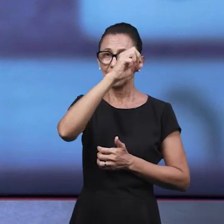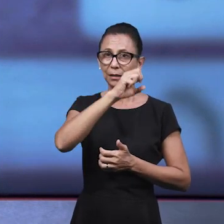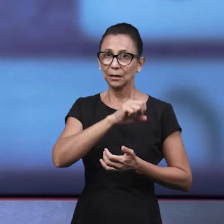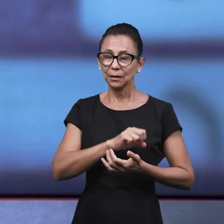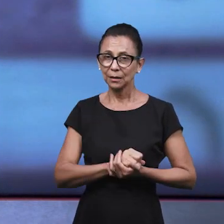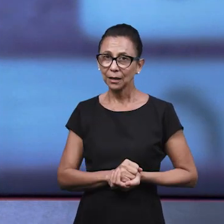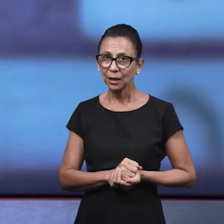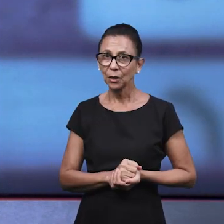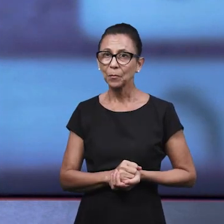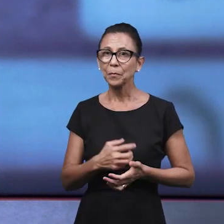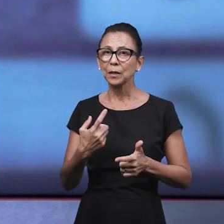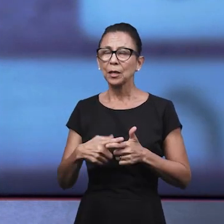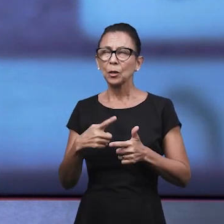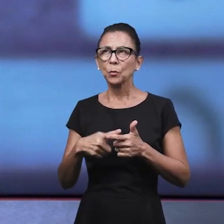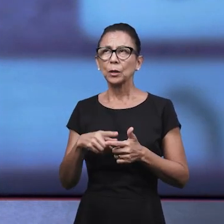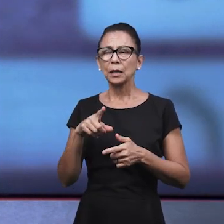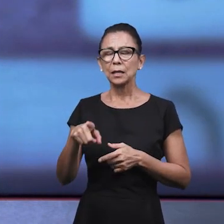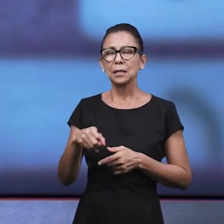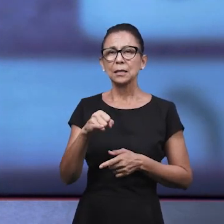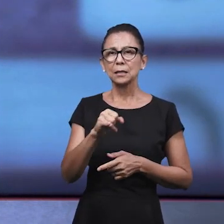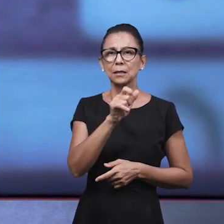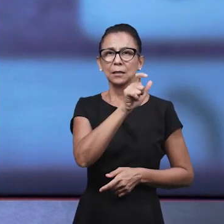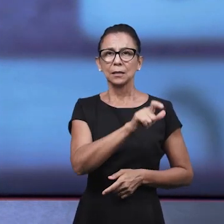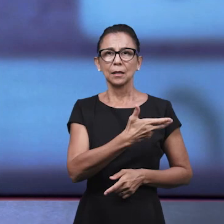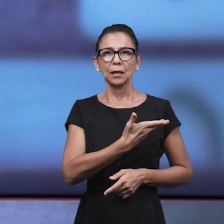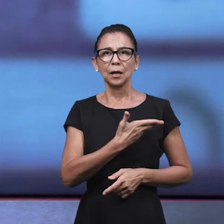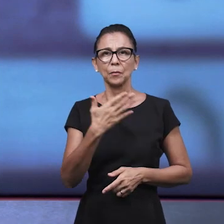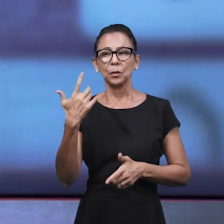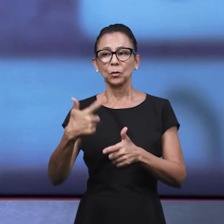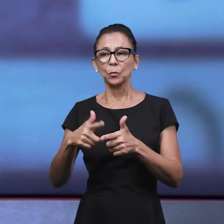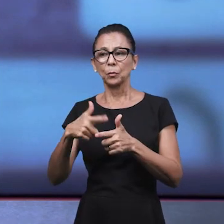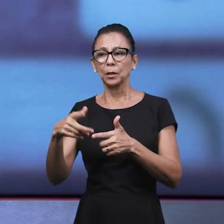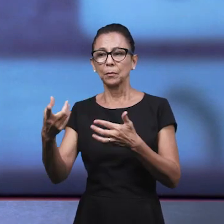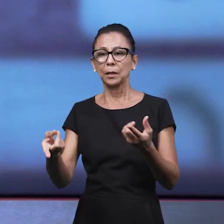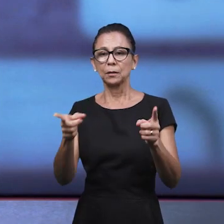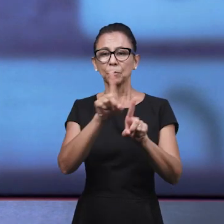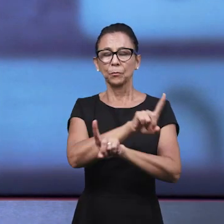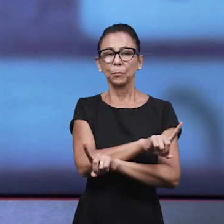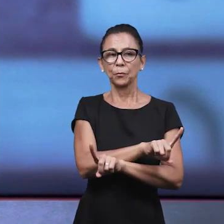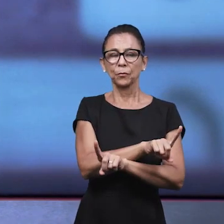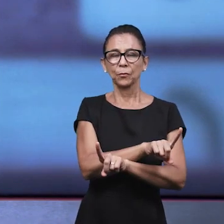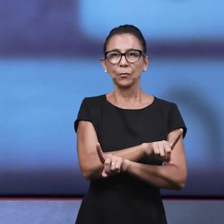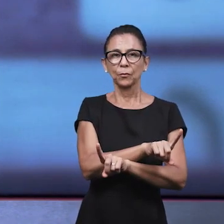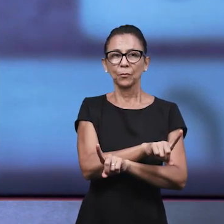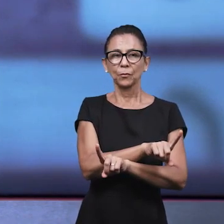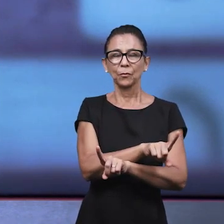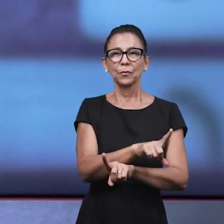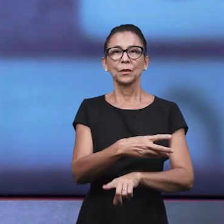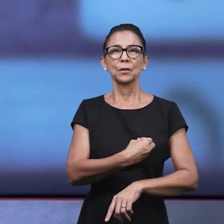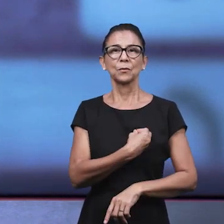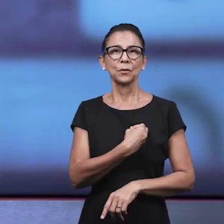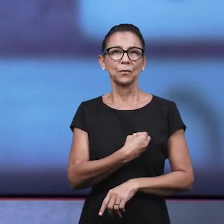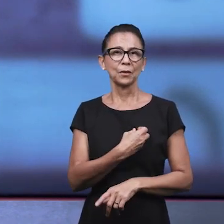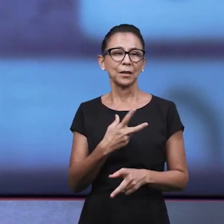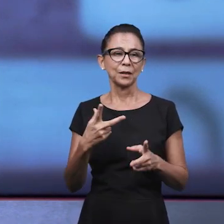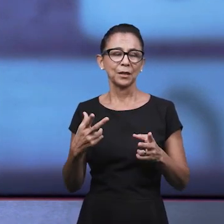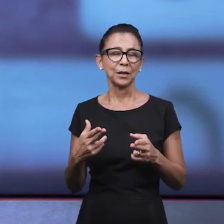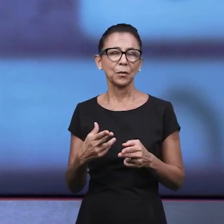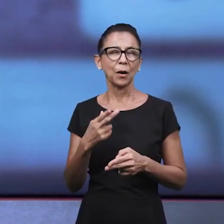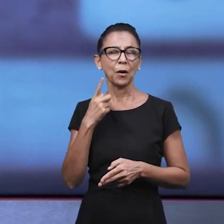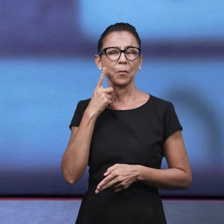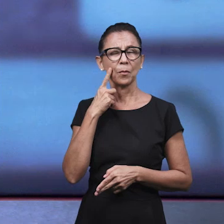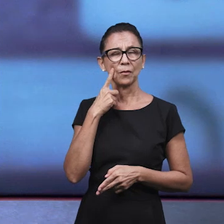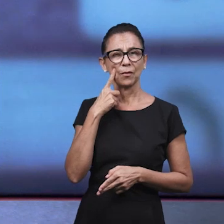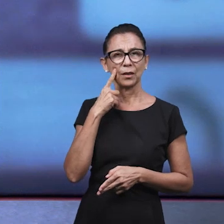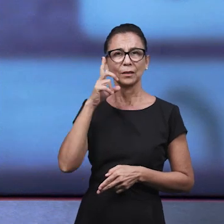d'avoir fait quelque chose que il faut qu'on aime ce qu'il est et qu'il peut s'améliorer chaque jour. Que le